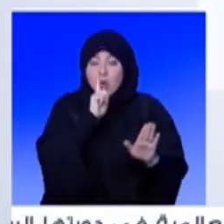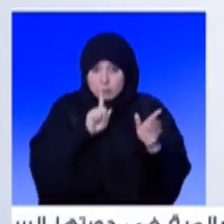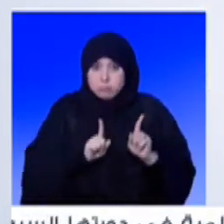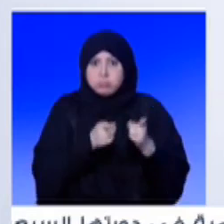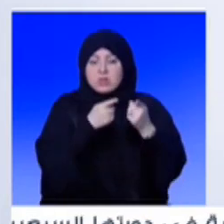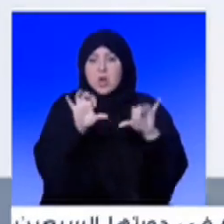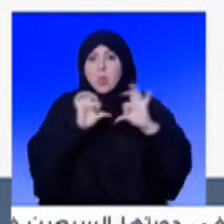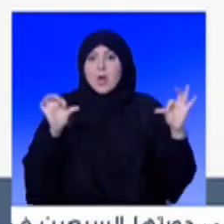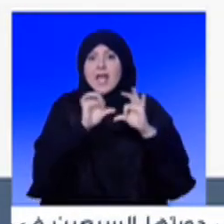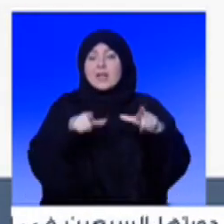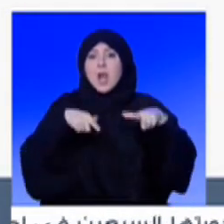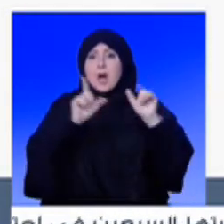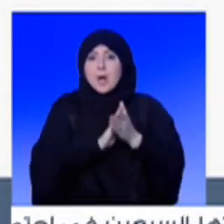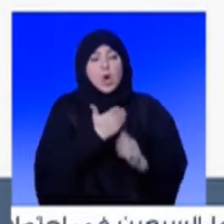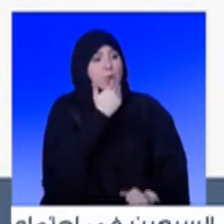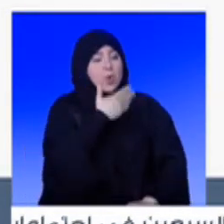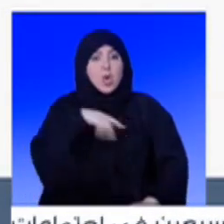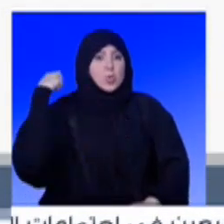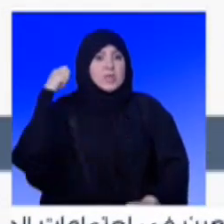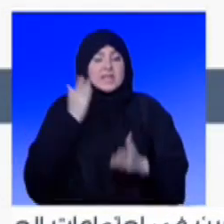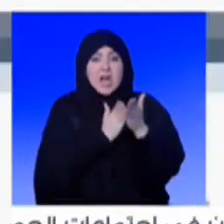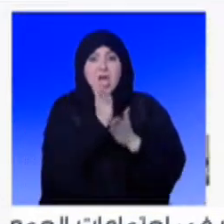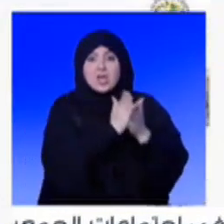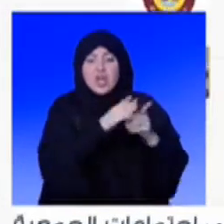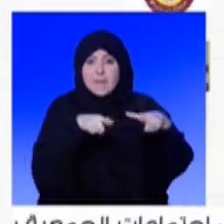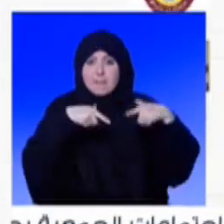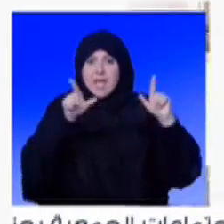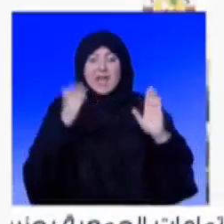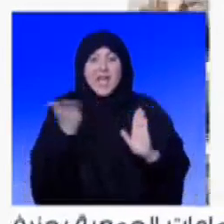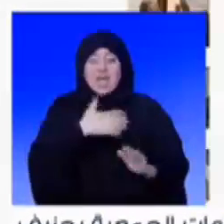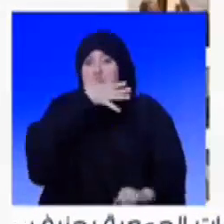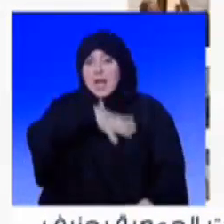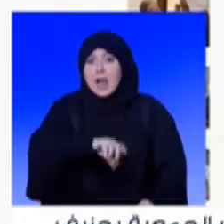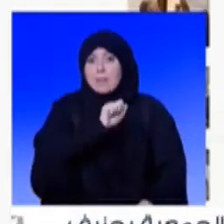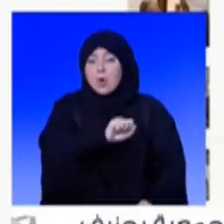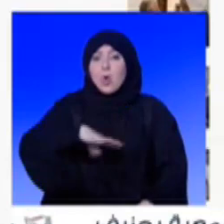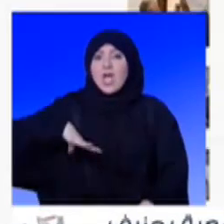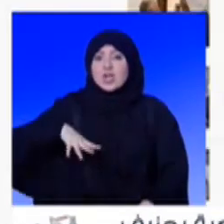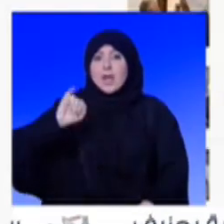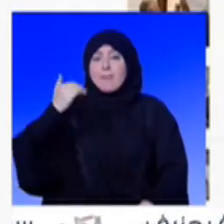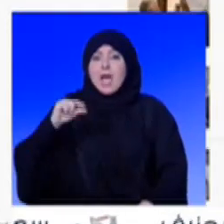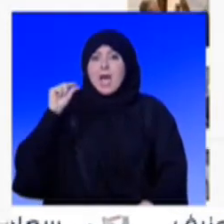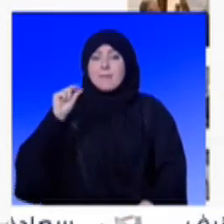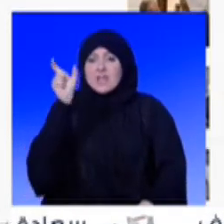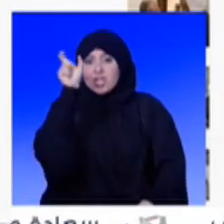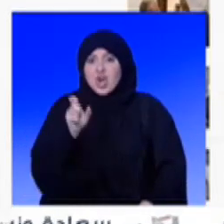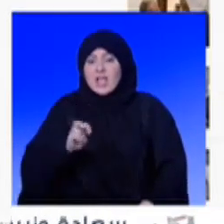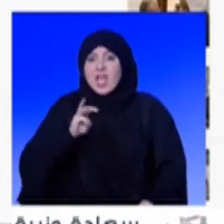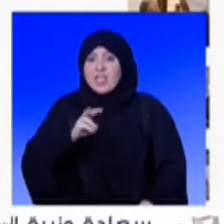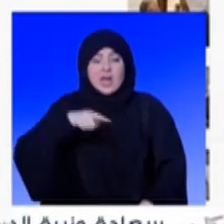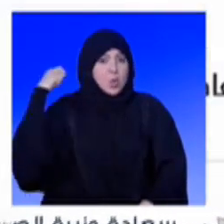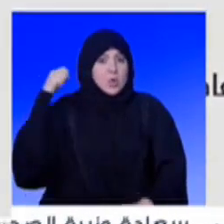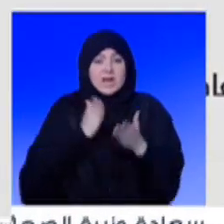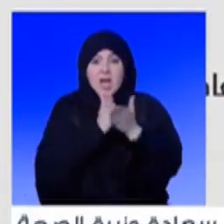اختراقه كما نفت وزاره الخارجيه في بيان لها صدور اي تصريحات لسعاده الشيخ محمد بن عبد الرحمن ال ثاني